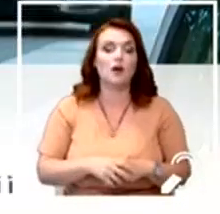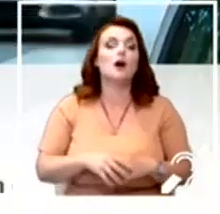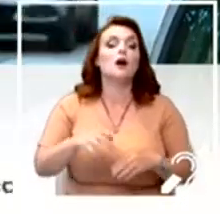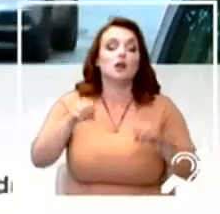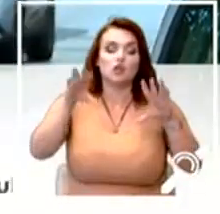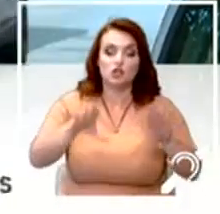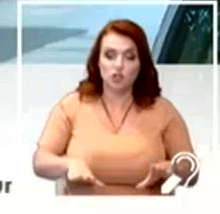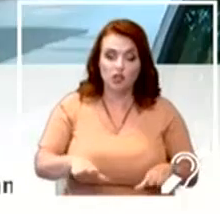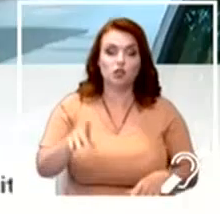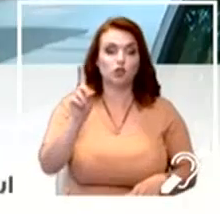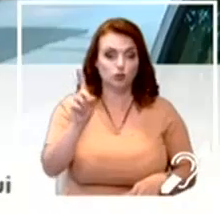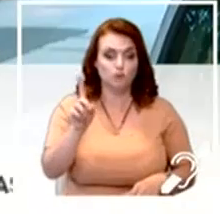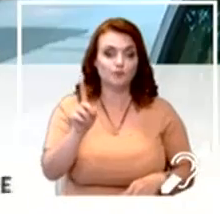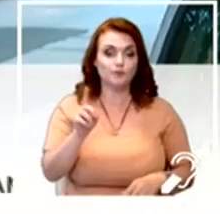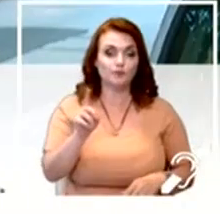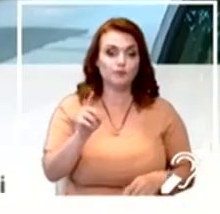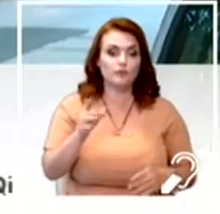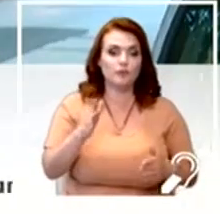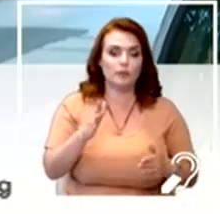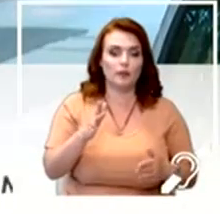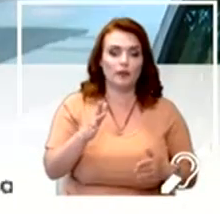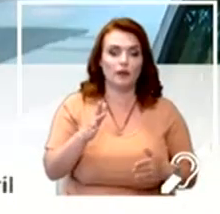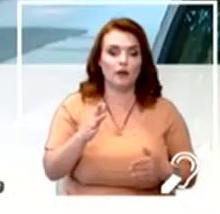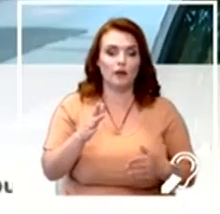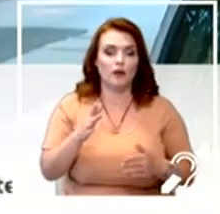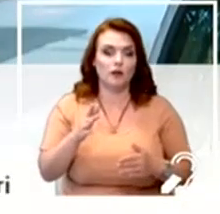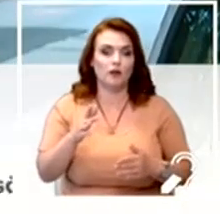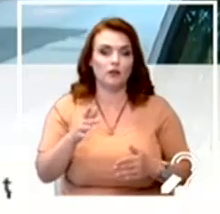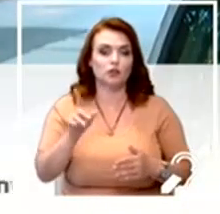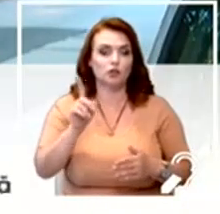fără dobândă pe care le vor putea accesa concurenții